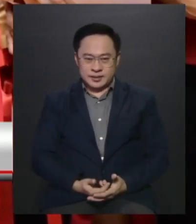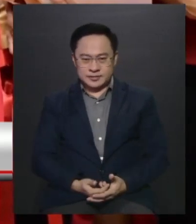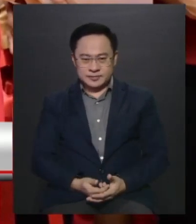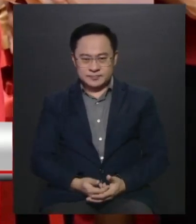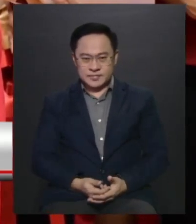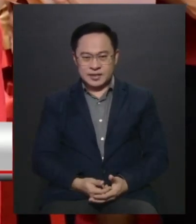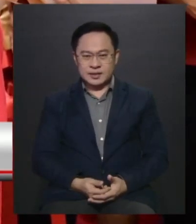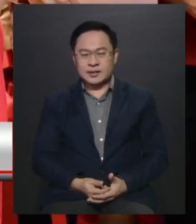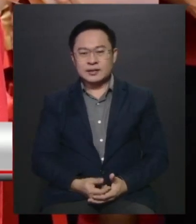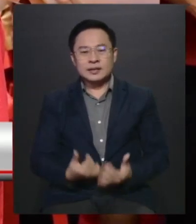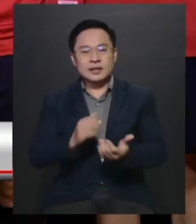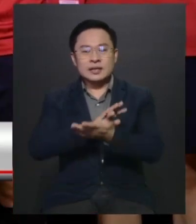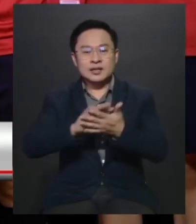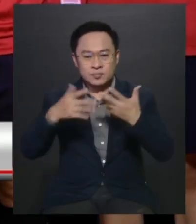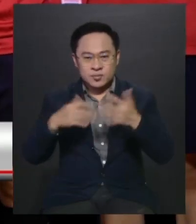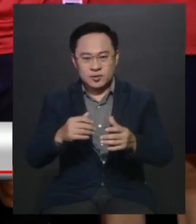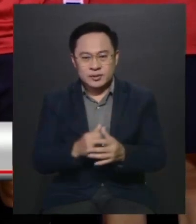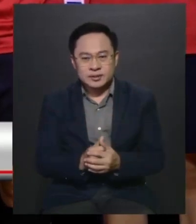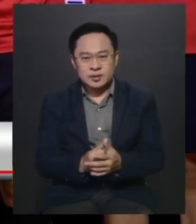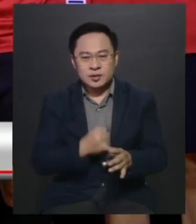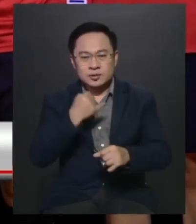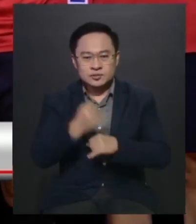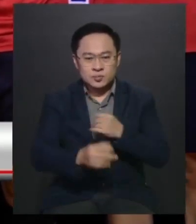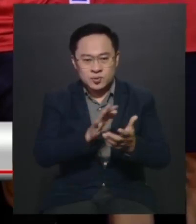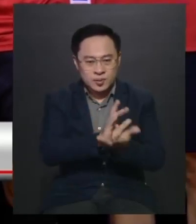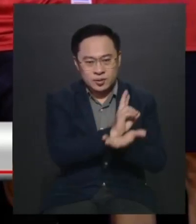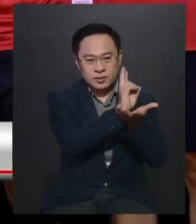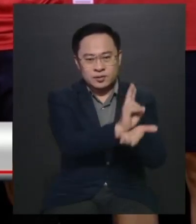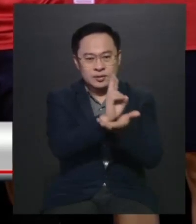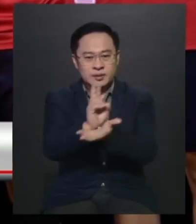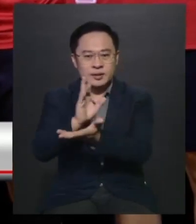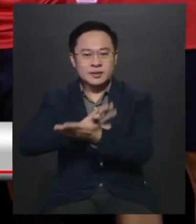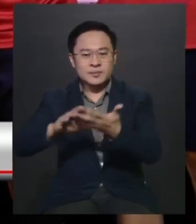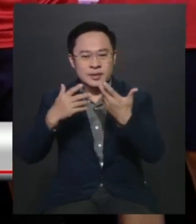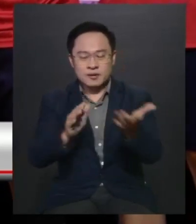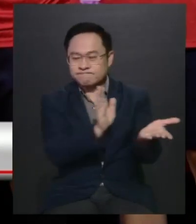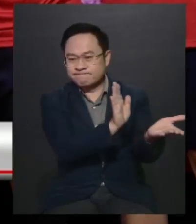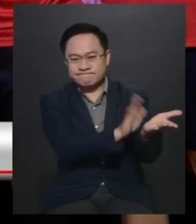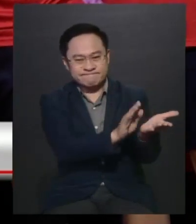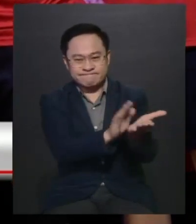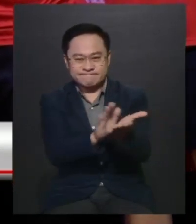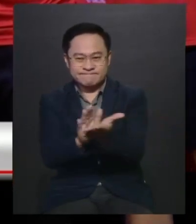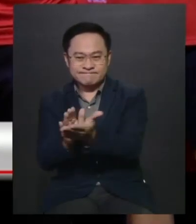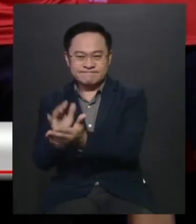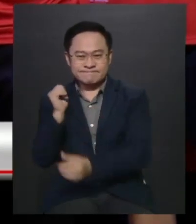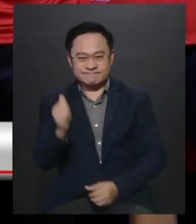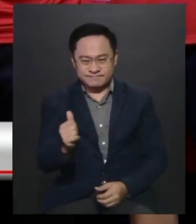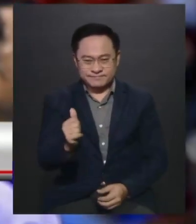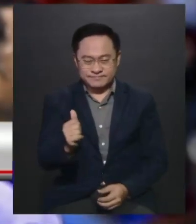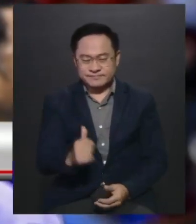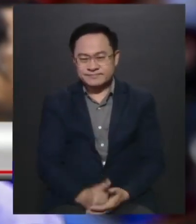นะก็เรียกว่าสมราคาทุกตำแหน่งทุกรางวัลที่ได้รับนะครับแล้วก็แสดงความยินดีกับทุกคนที่ได้รางวัลด้วยนะ